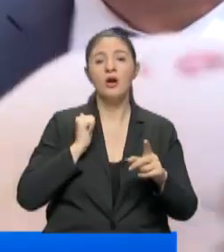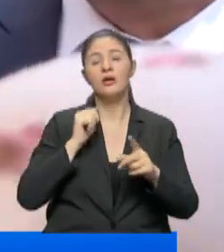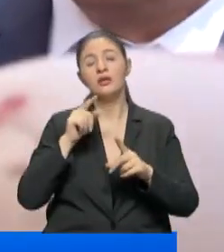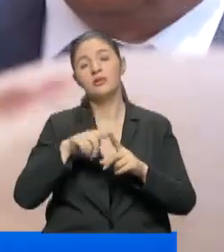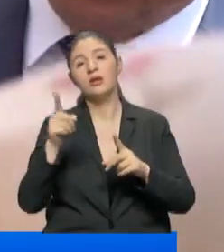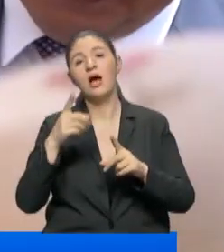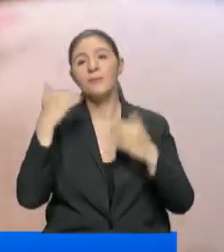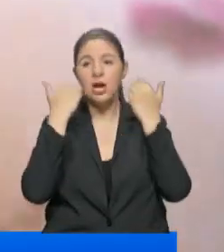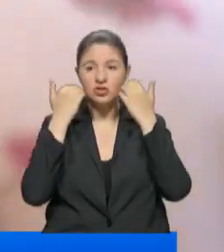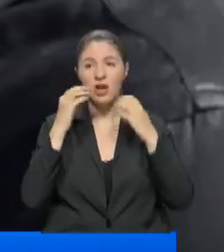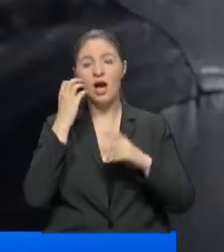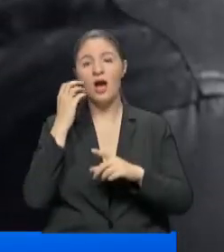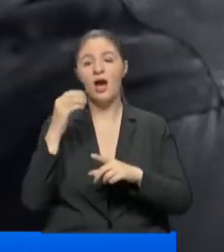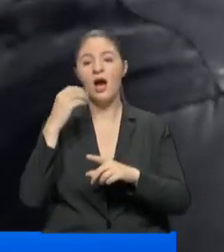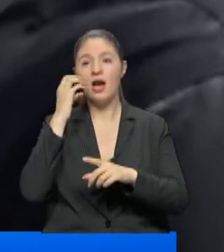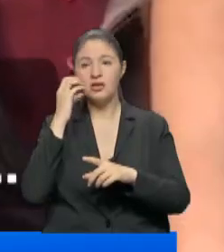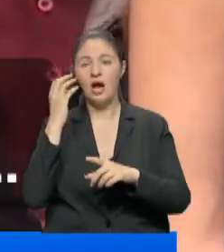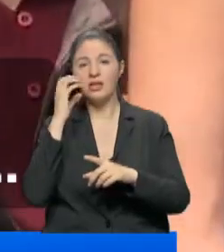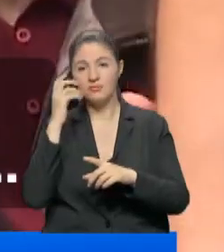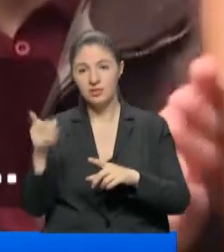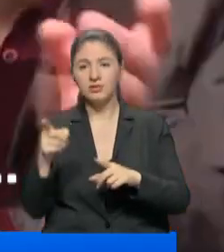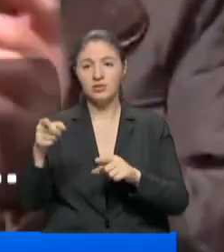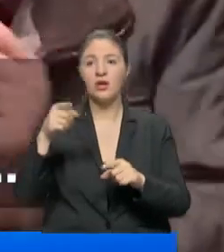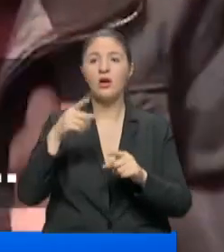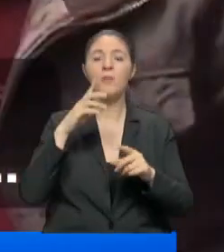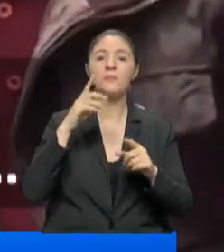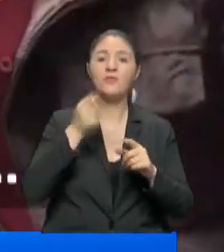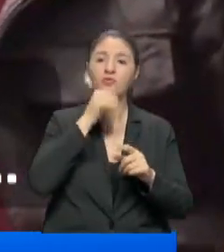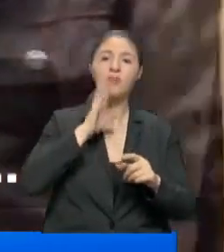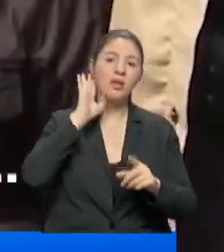Babacan sa İskenderun'da Davutoğlu Malatya daydı